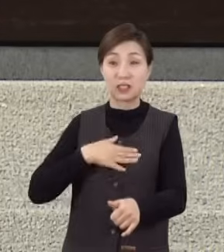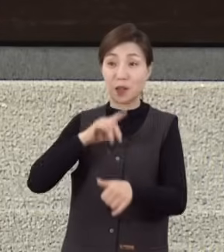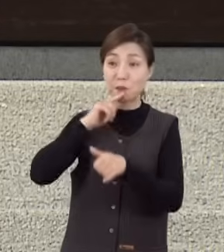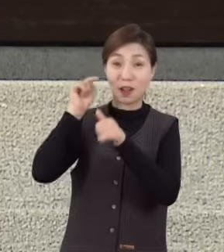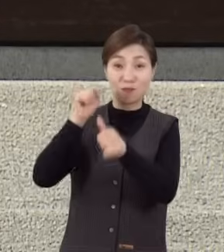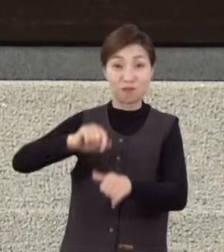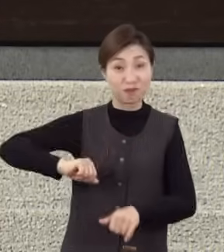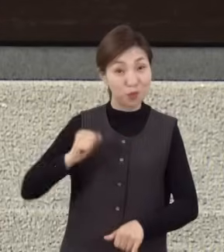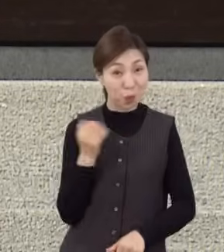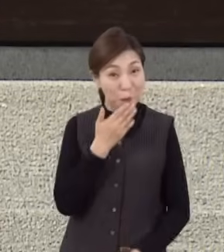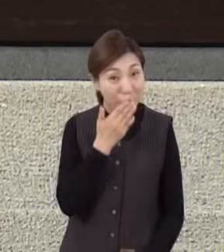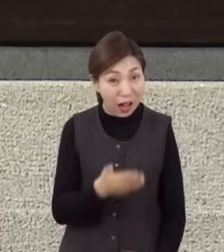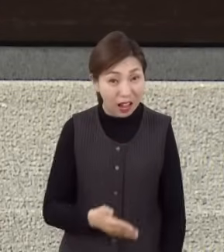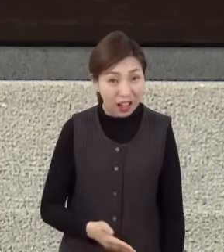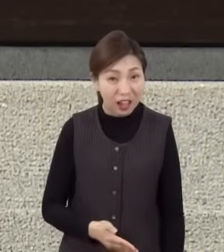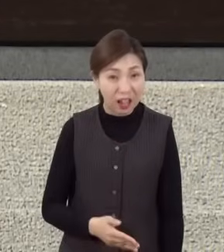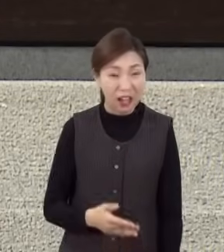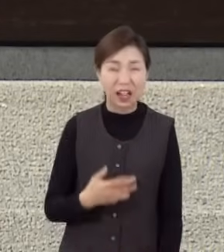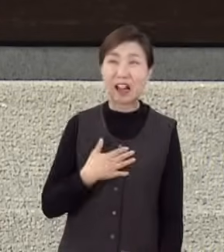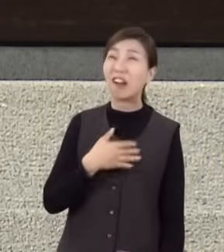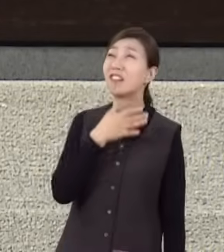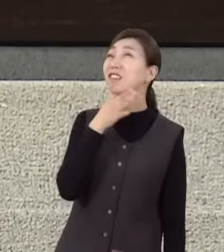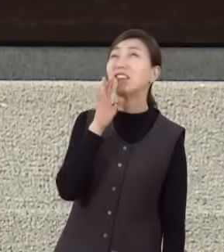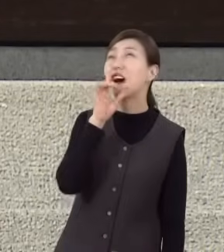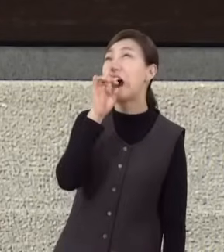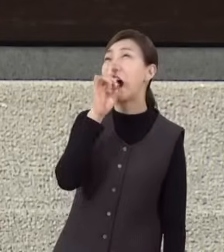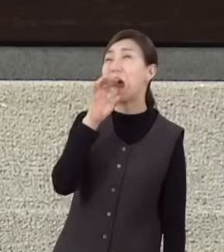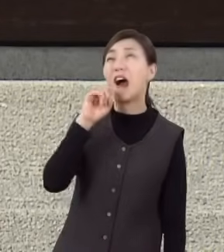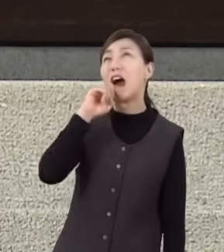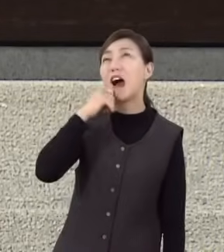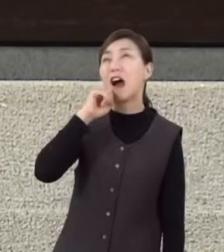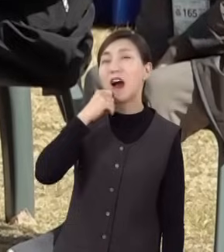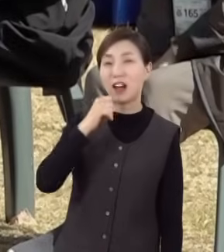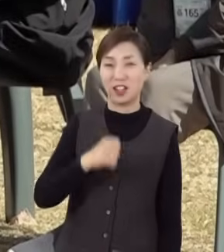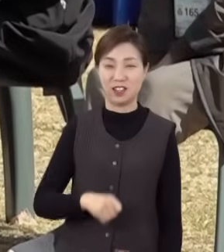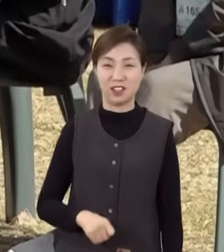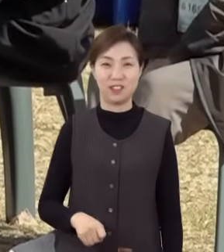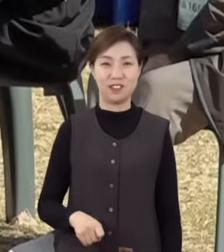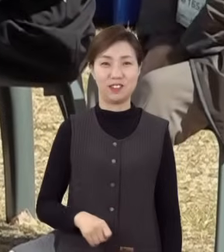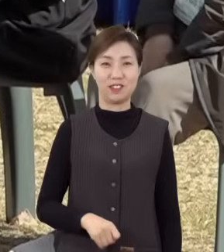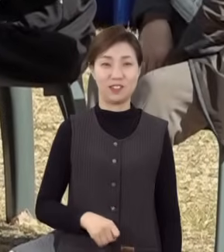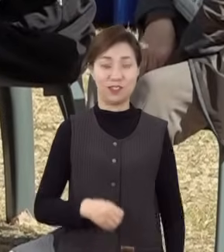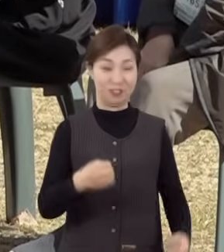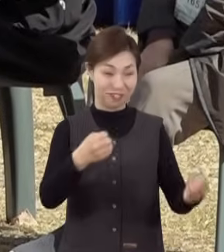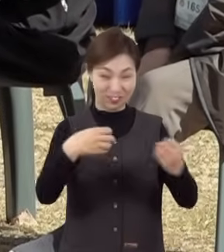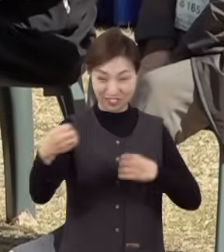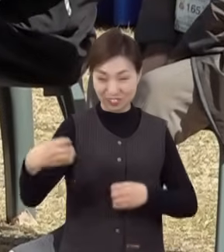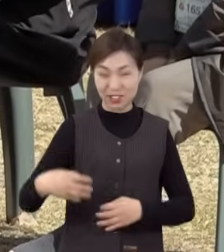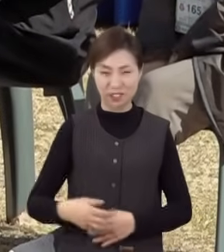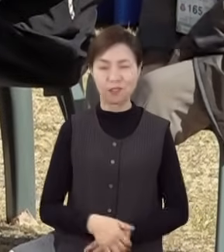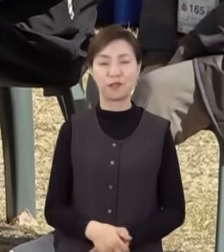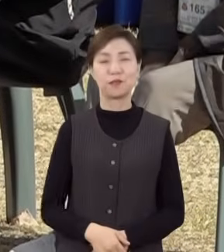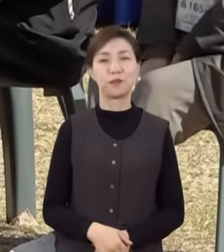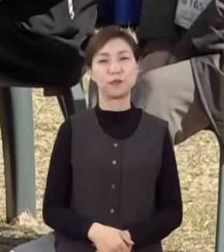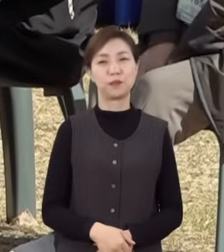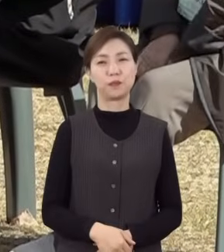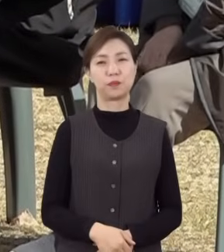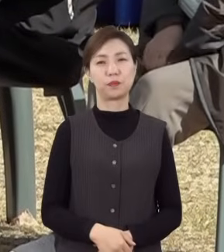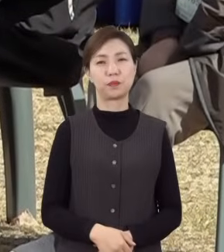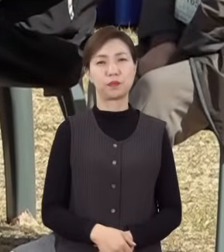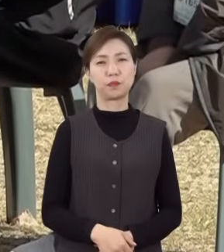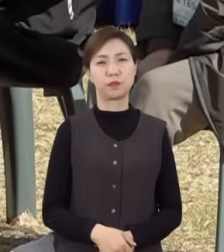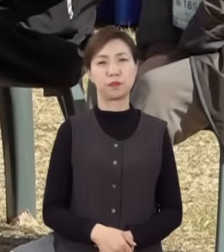없어요? 예? 너무 나이 많으신 분은 안 돼요. 저기 노보쌤이 있어요 이러셔서 안 돼요. 예.